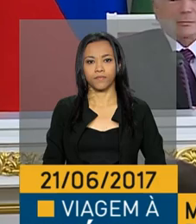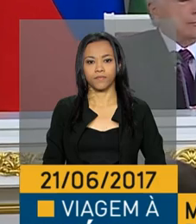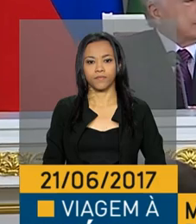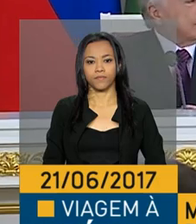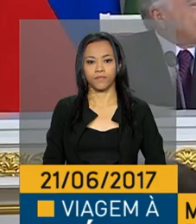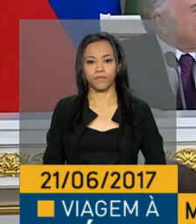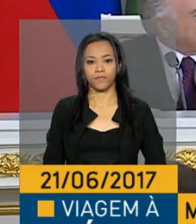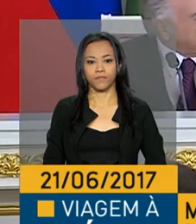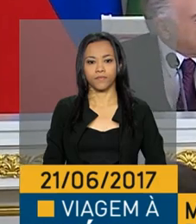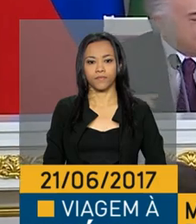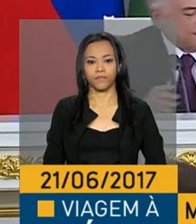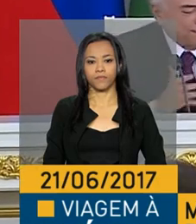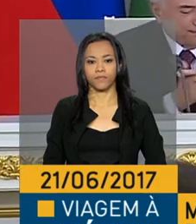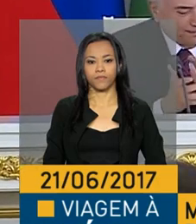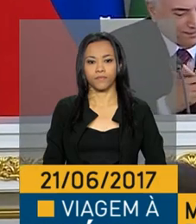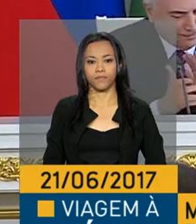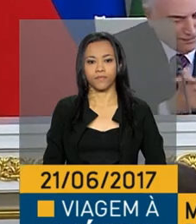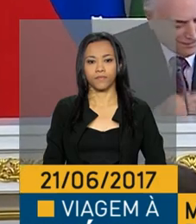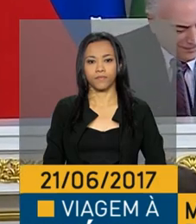будущем.